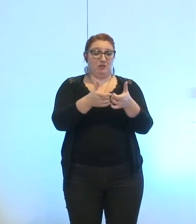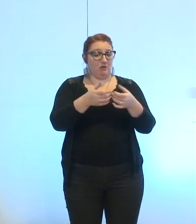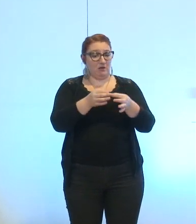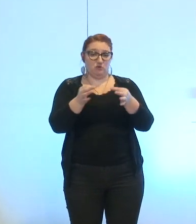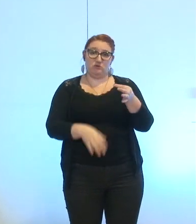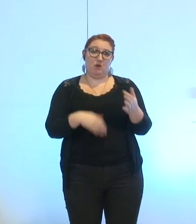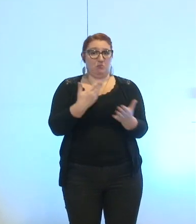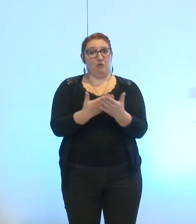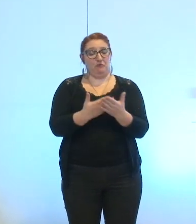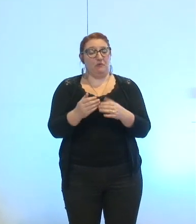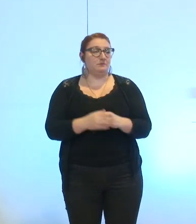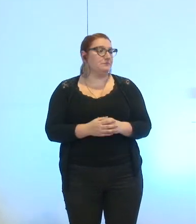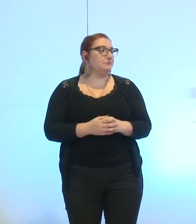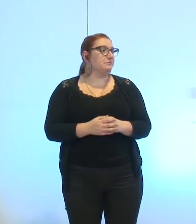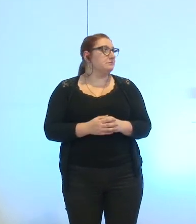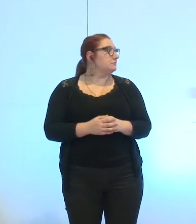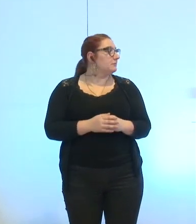cette rétrospective